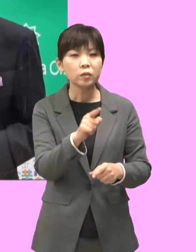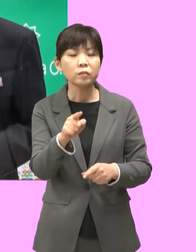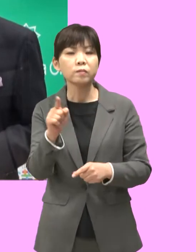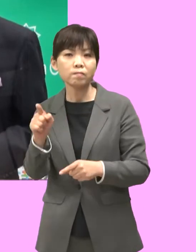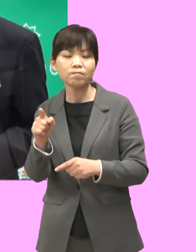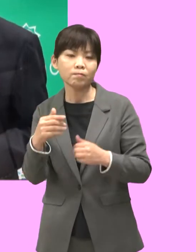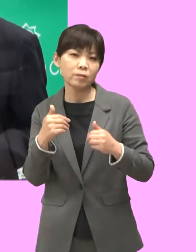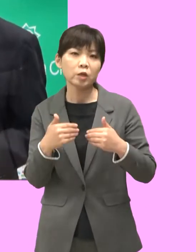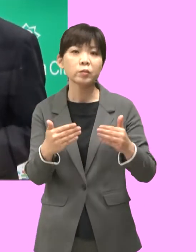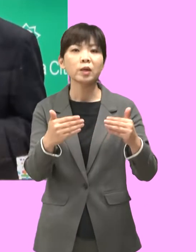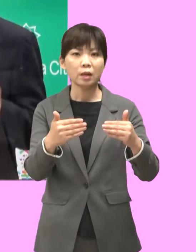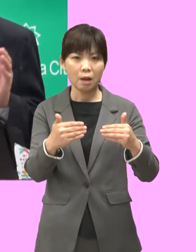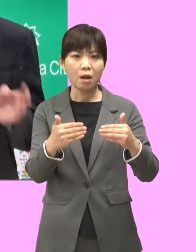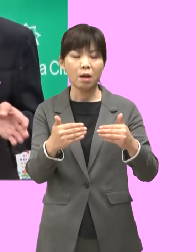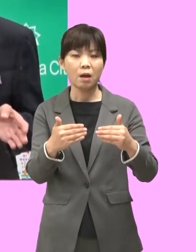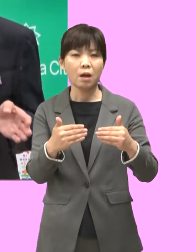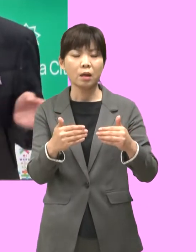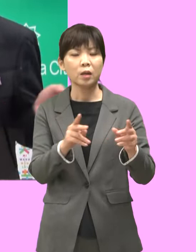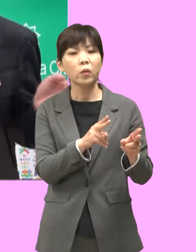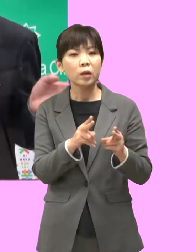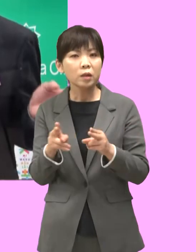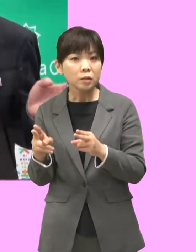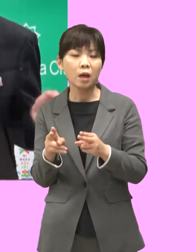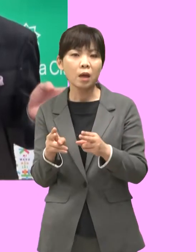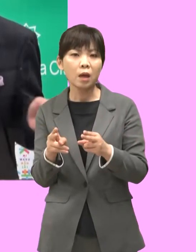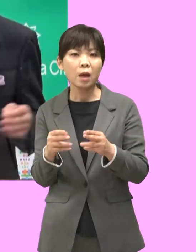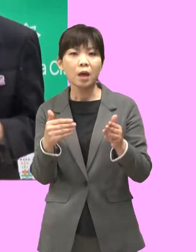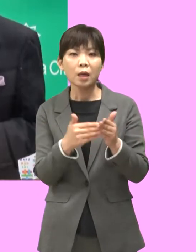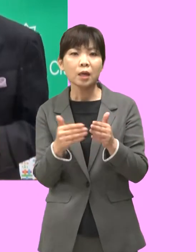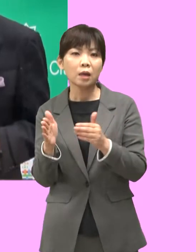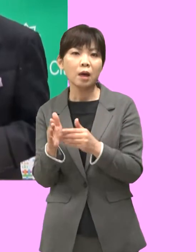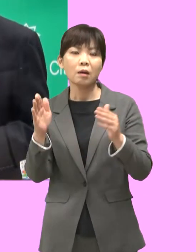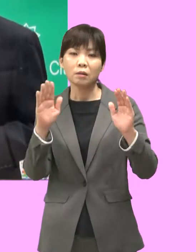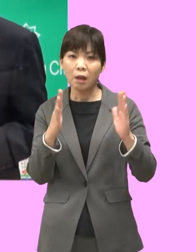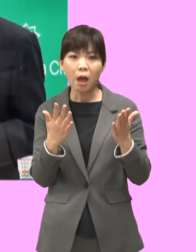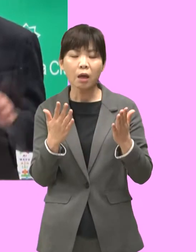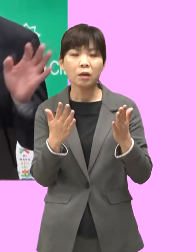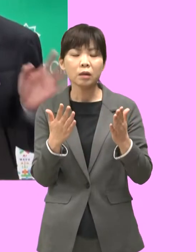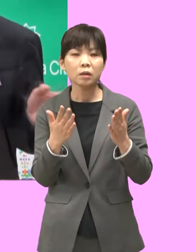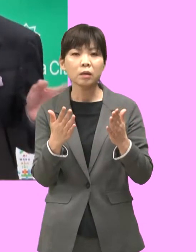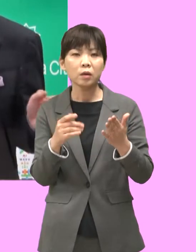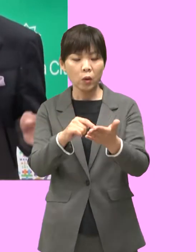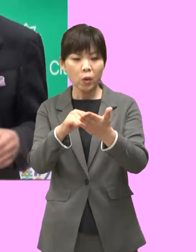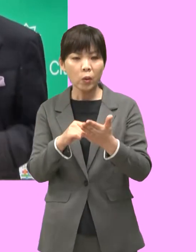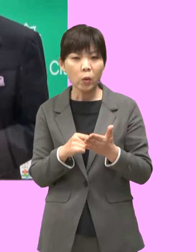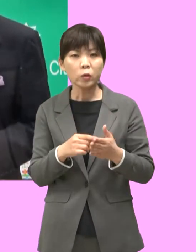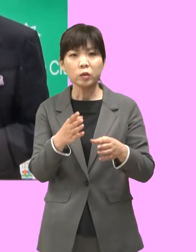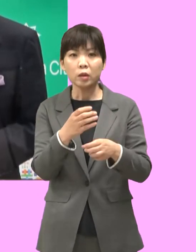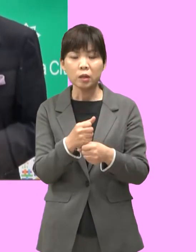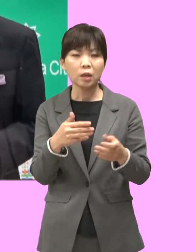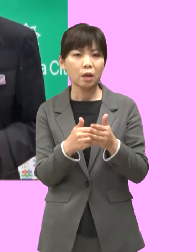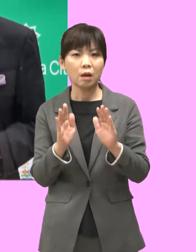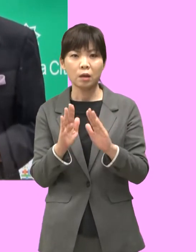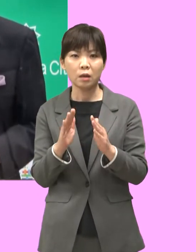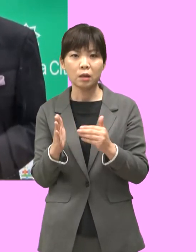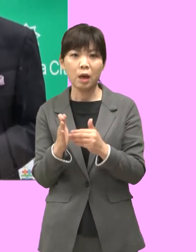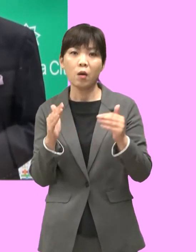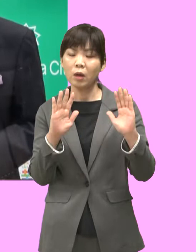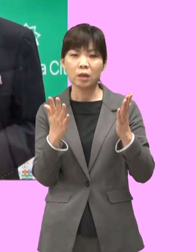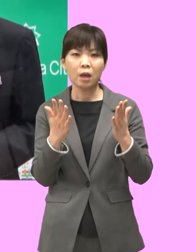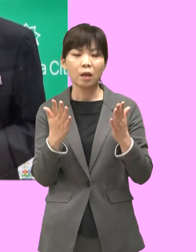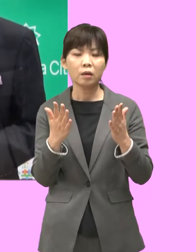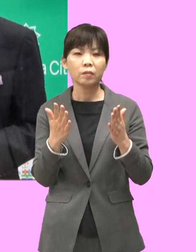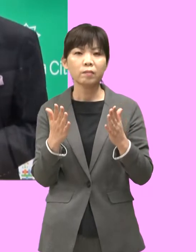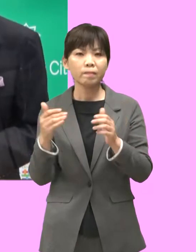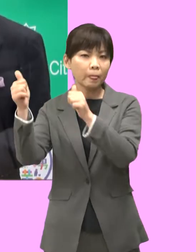の、期限もなく、これに関しては申し込みの期限ありません。常時あの我々がこのホームページ